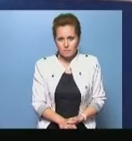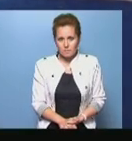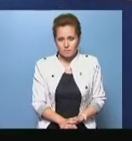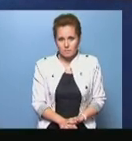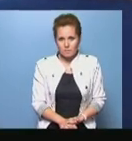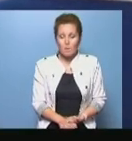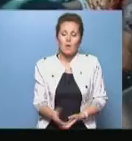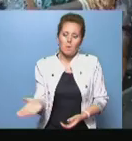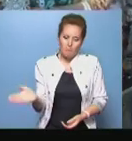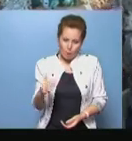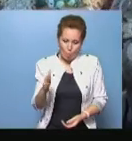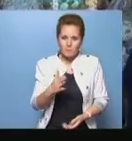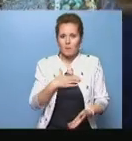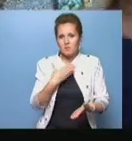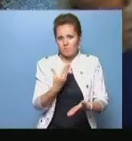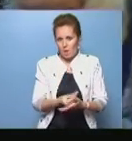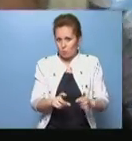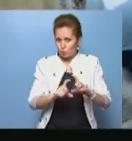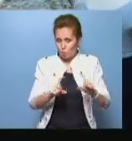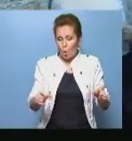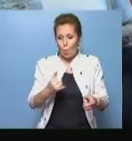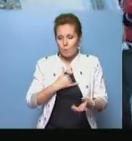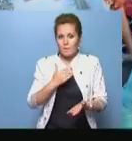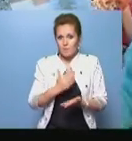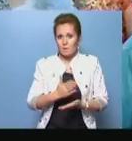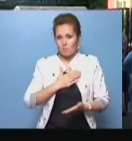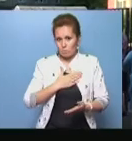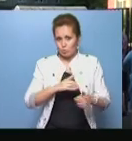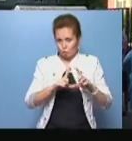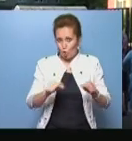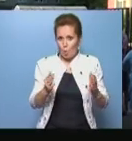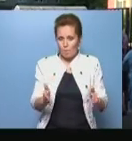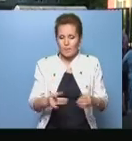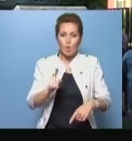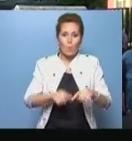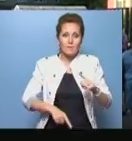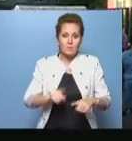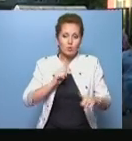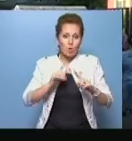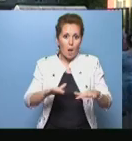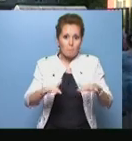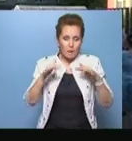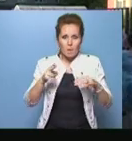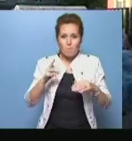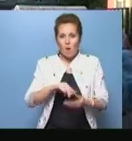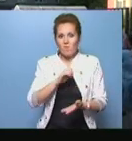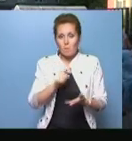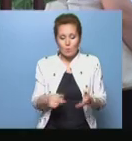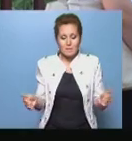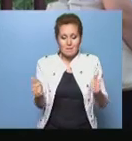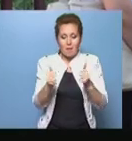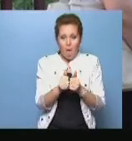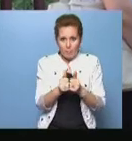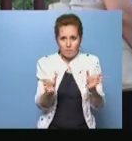Пойдемте к своей школе. У нас есть наша школа. Пойдемте. Родительское собрание по вопросу слияния двух школ началось